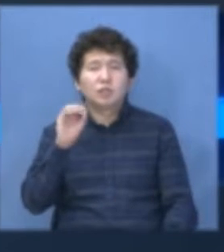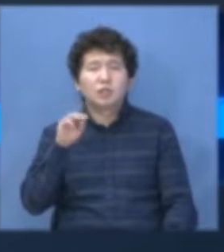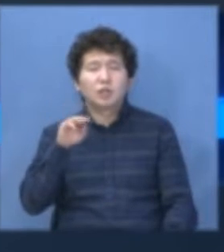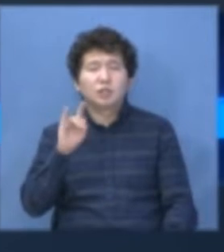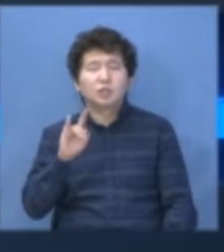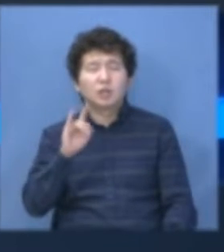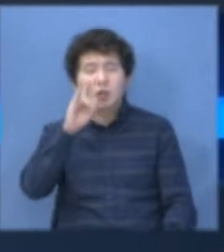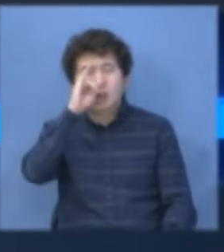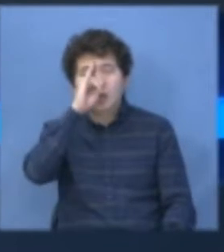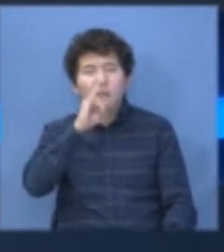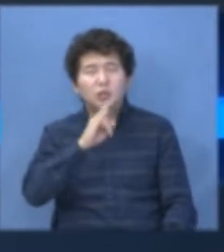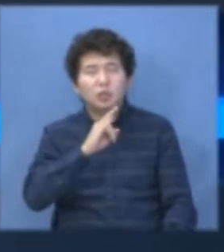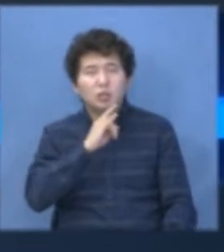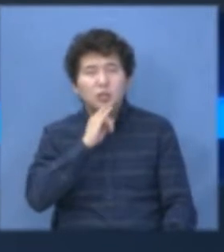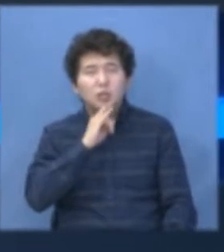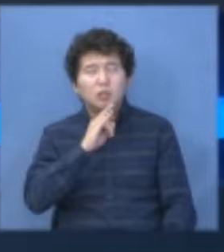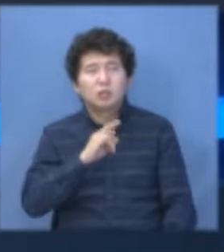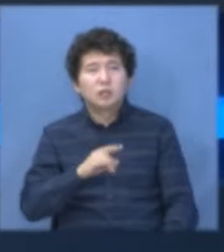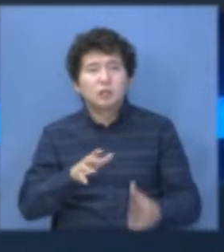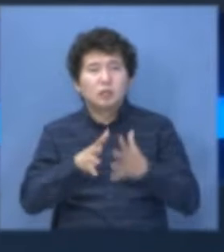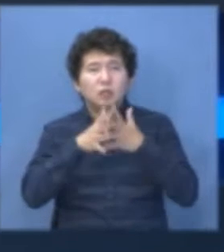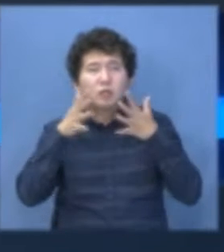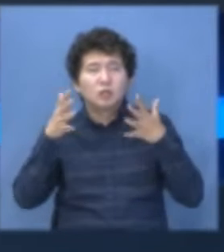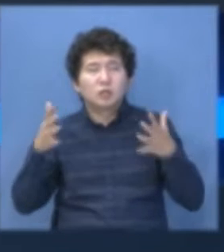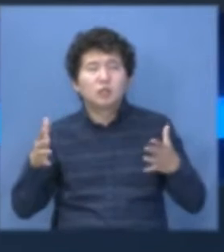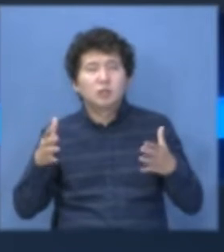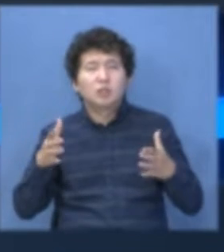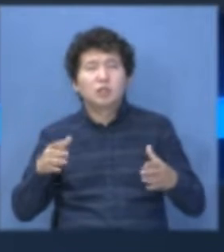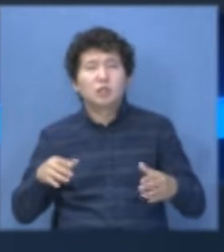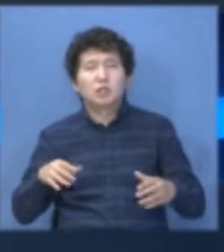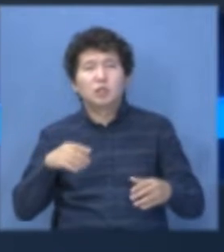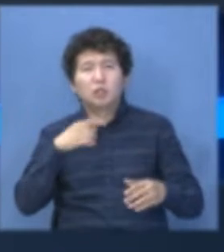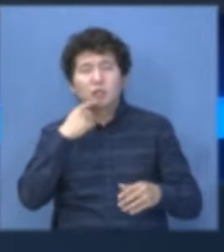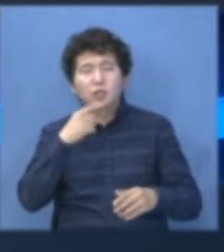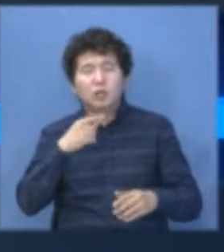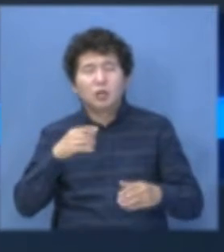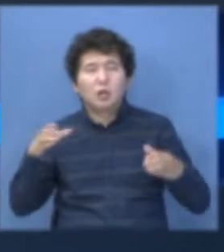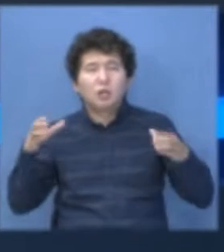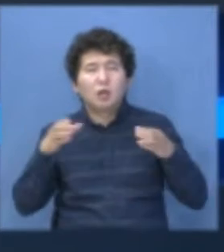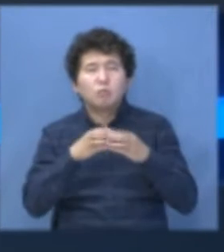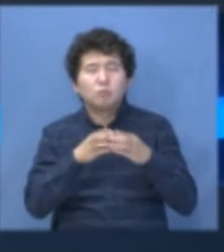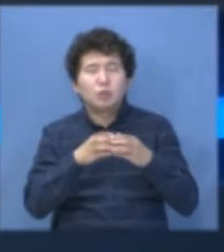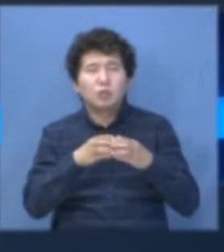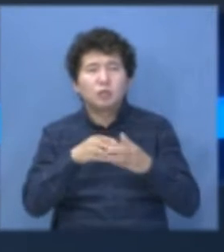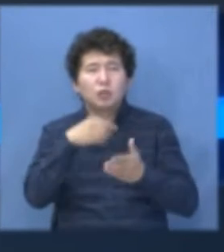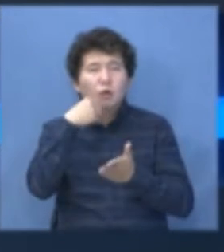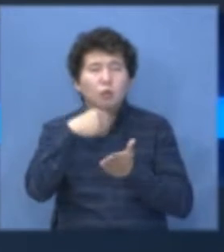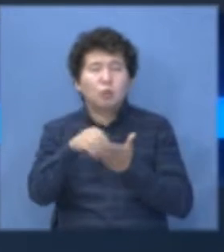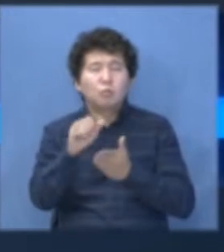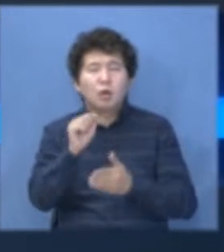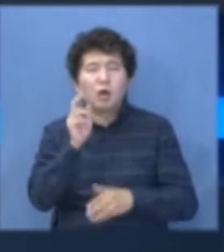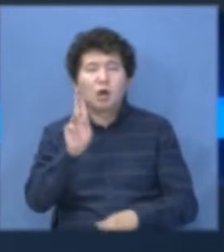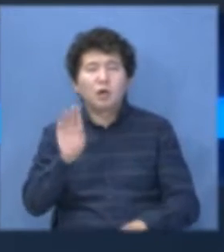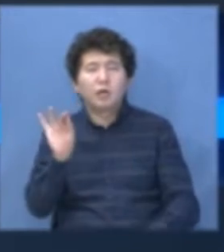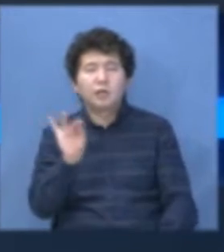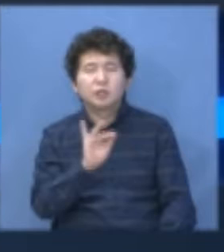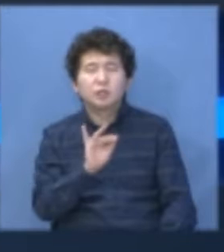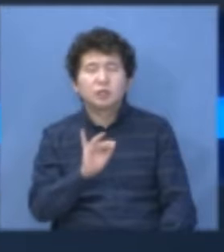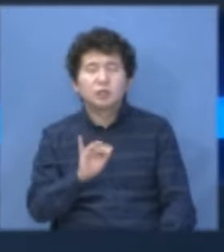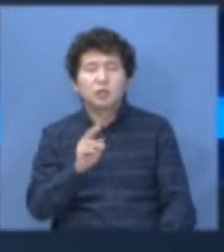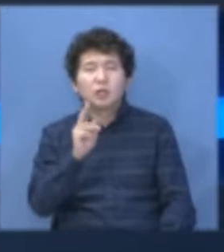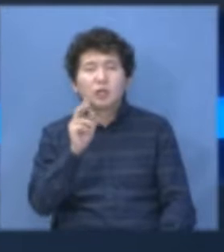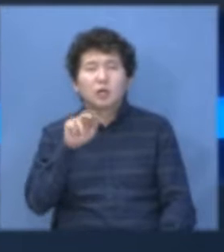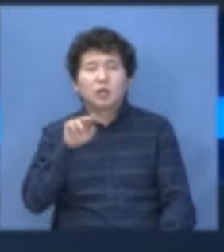Қазақстан азаматтарына ірі ұлттық компаниялар акцияларын сатып алуына ықпал ету. Осылайша халықтың кірісін көбейту. Бұл